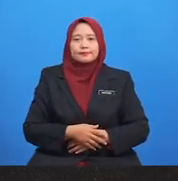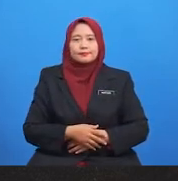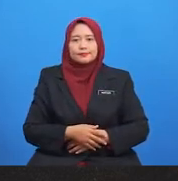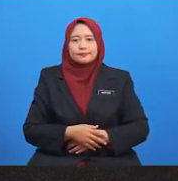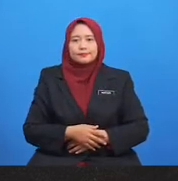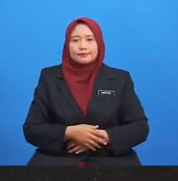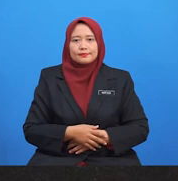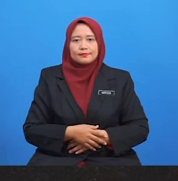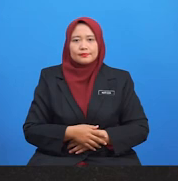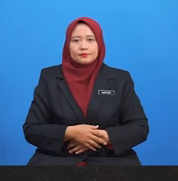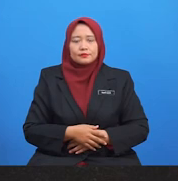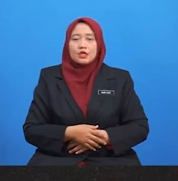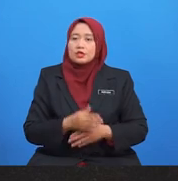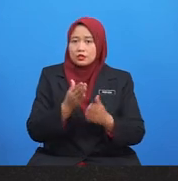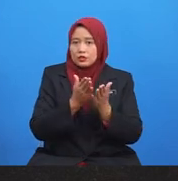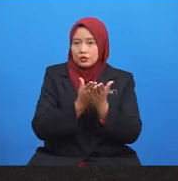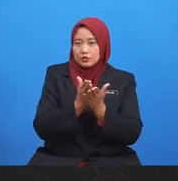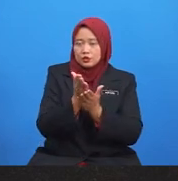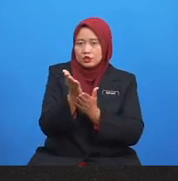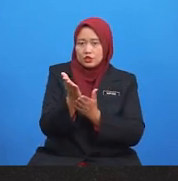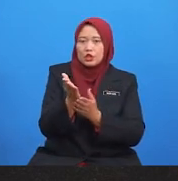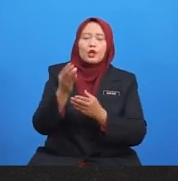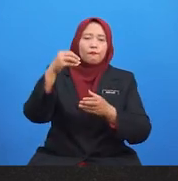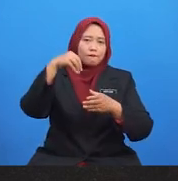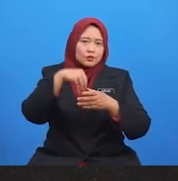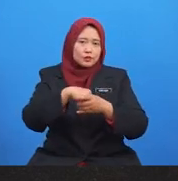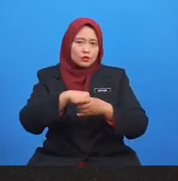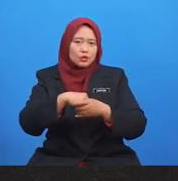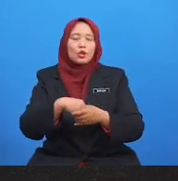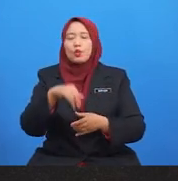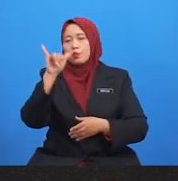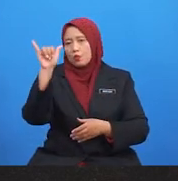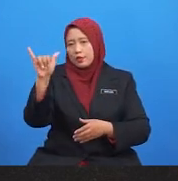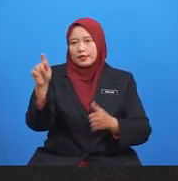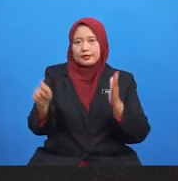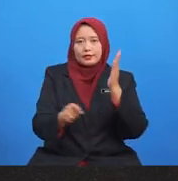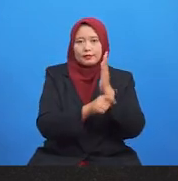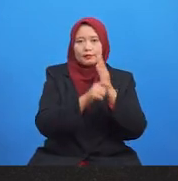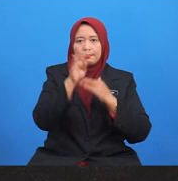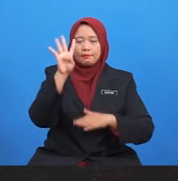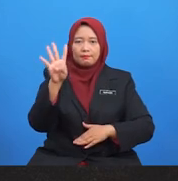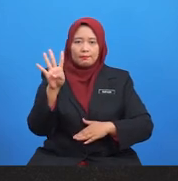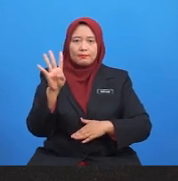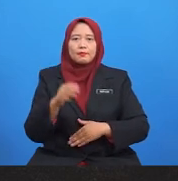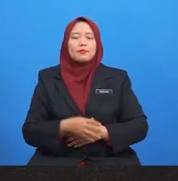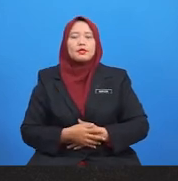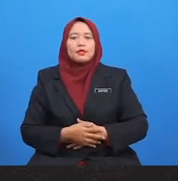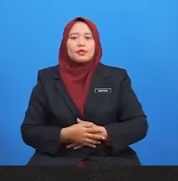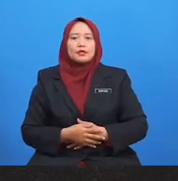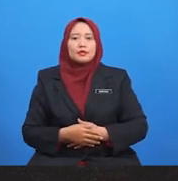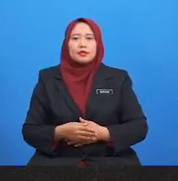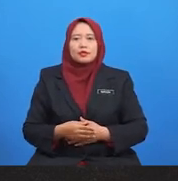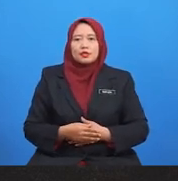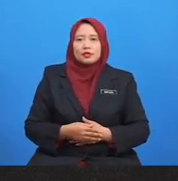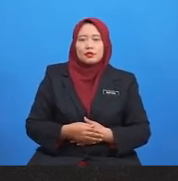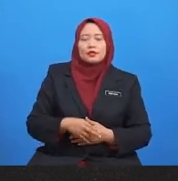Langkah seterusnya, kita perlu masukkan fungsi Y tambah 4 bagi had negatif 4